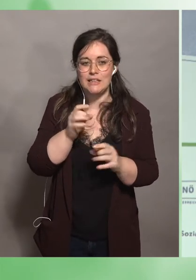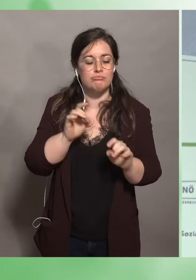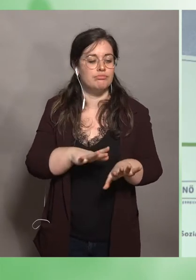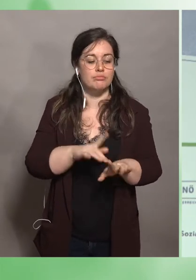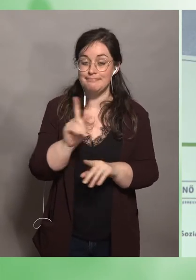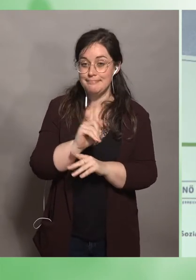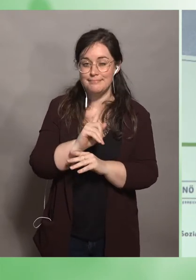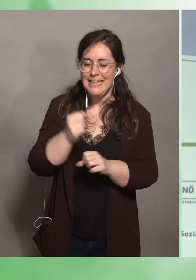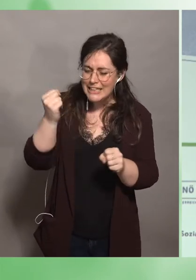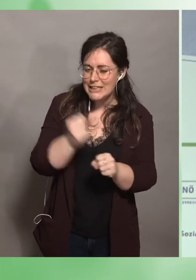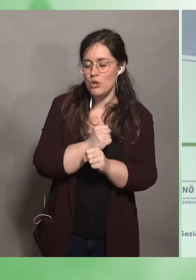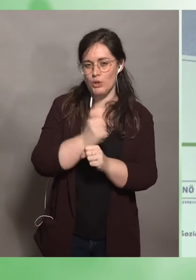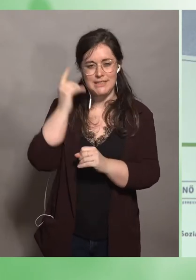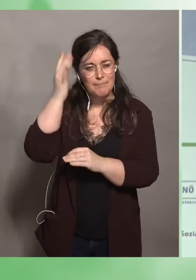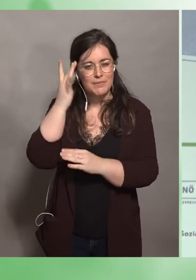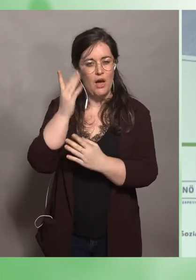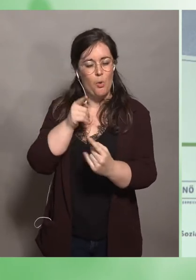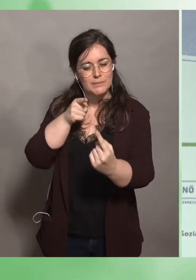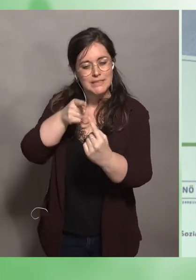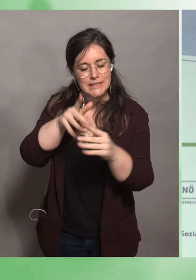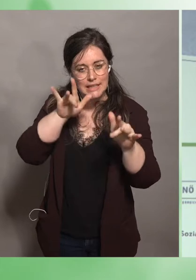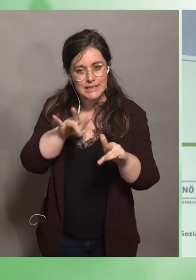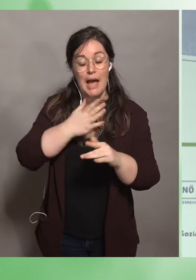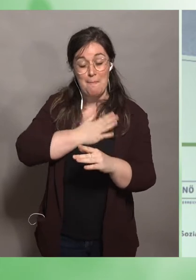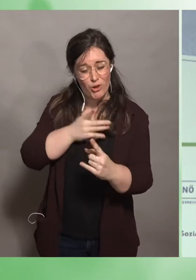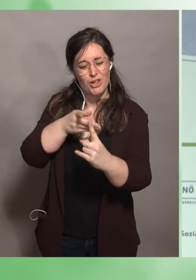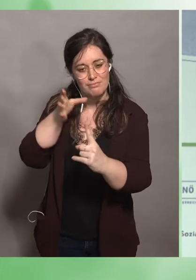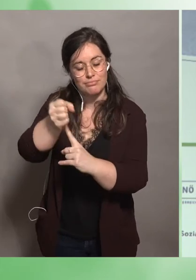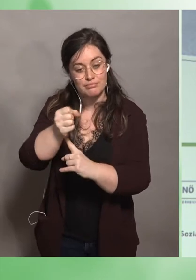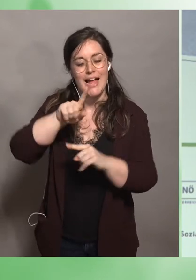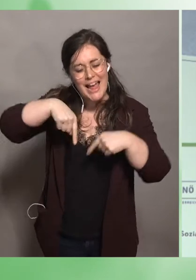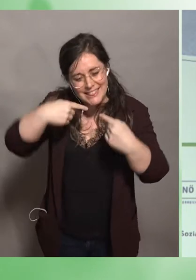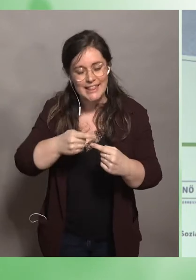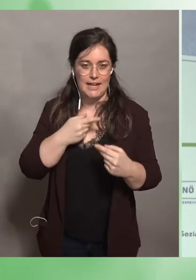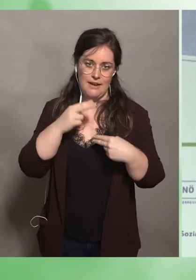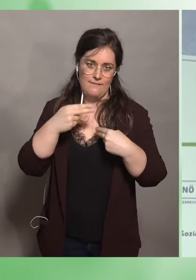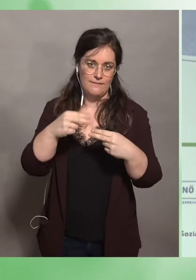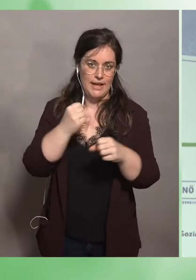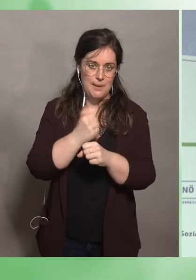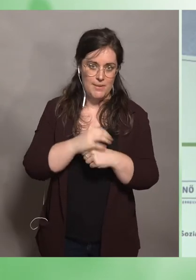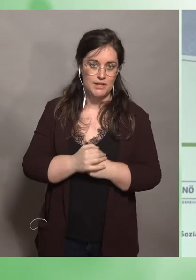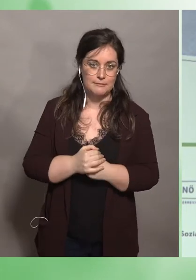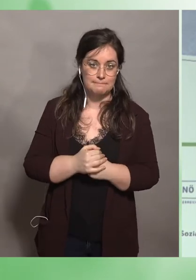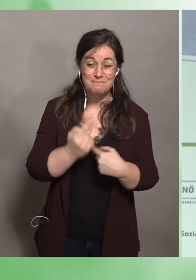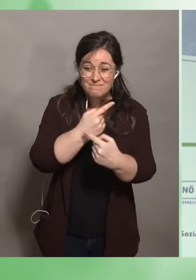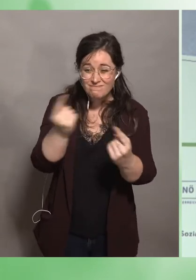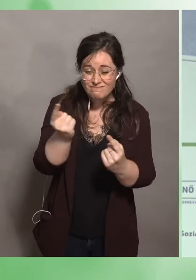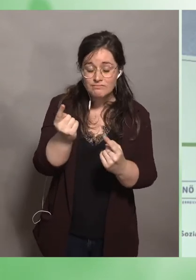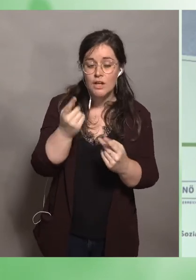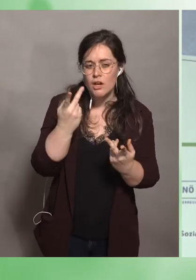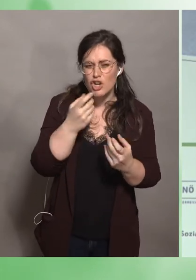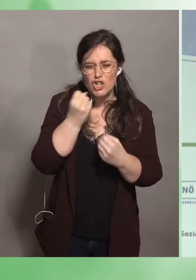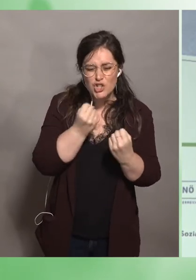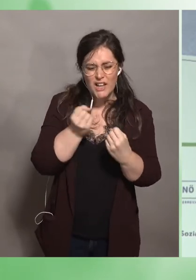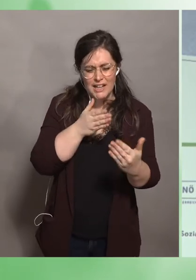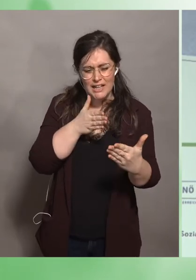dass man einen Traum hat, dass man eine Vision hat, dass man etwas erreichen möchte und dass man dann weitermacht. Und Sie, wenn Sie auf Schwierigkeiten treffen, wenn